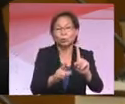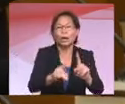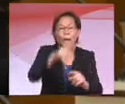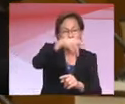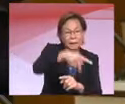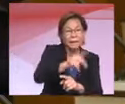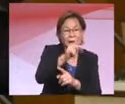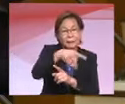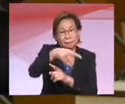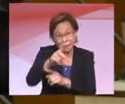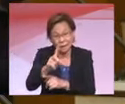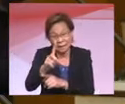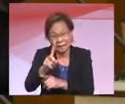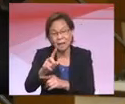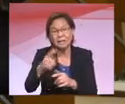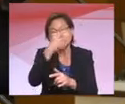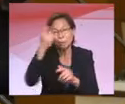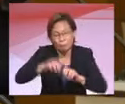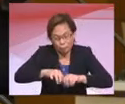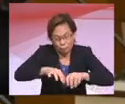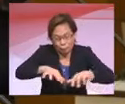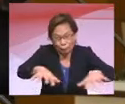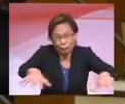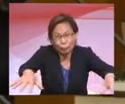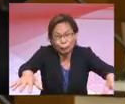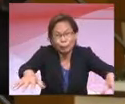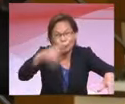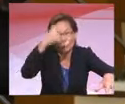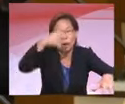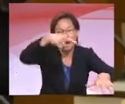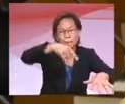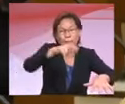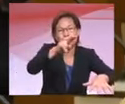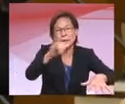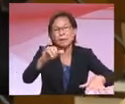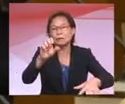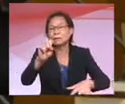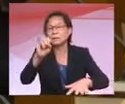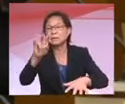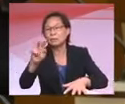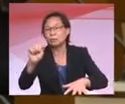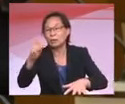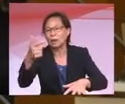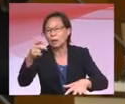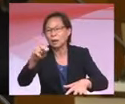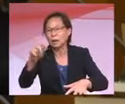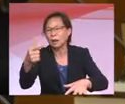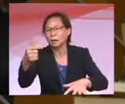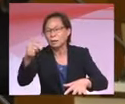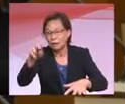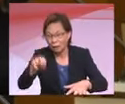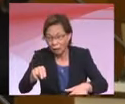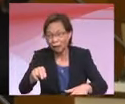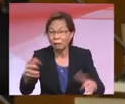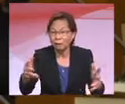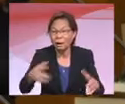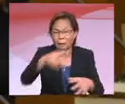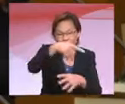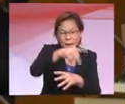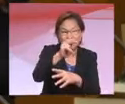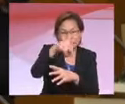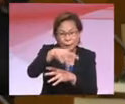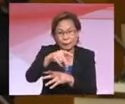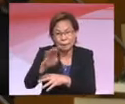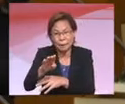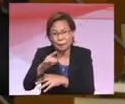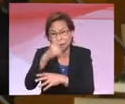PKPDB sebelum ini dilaksanakan ekoran penularan COVID-19 bagi kluster PUI Siva Gangga. Jadi adakah penamatan awal PKPDB ini atas